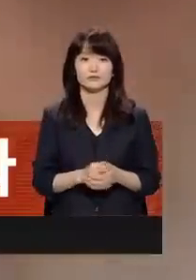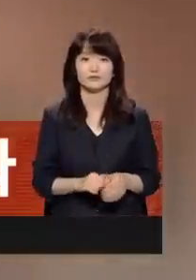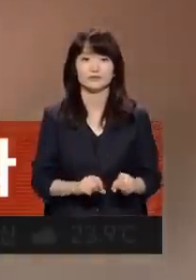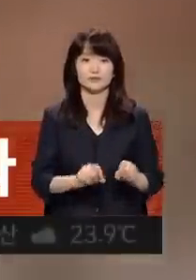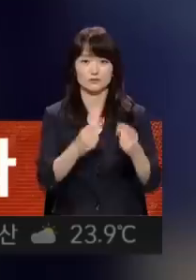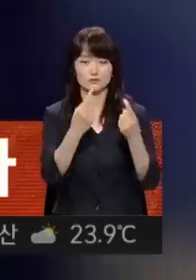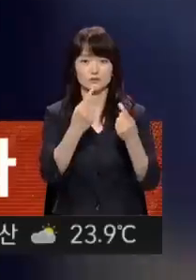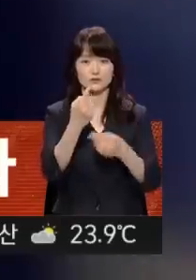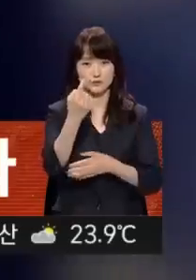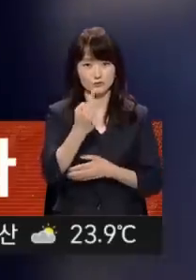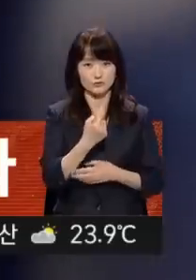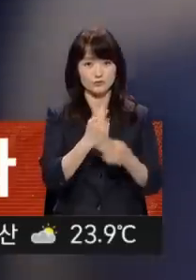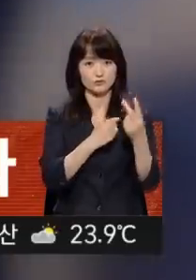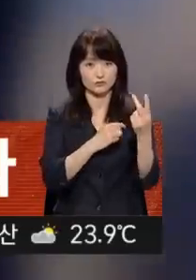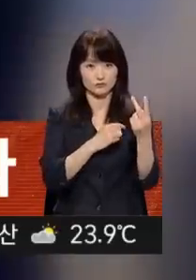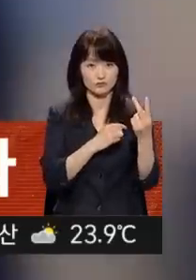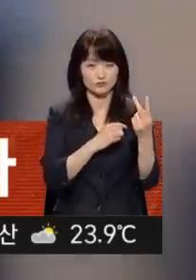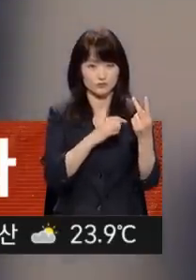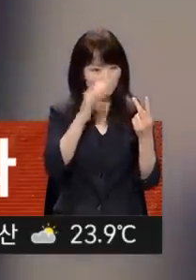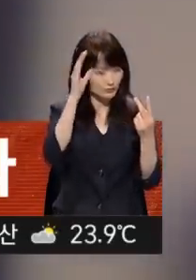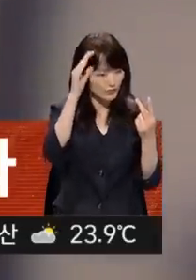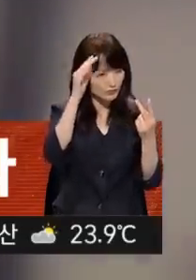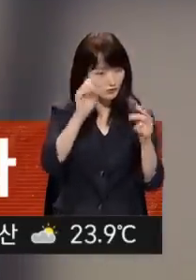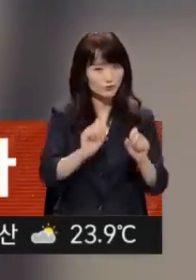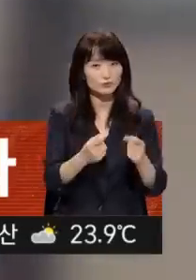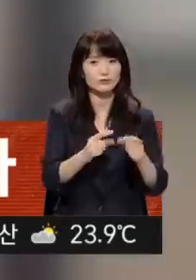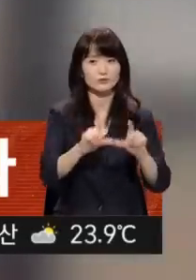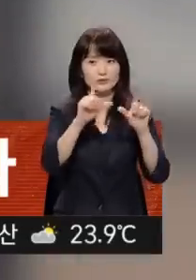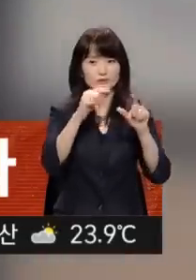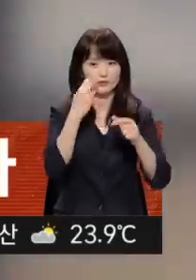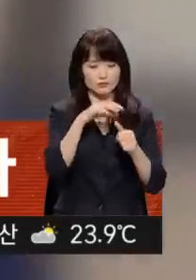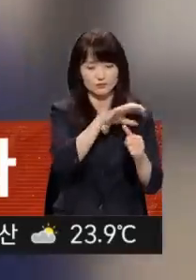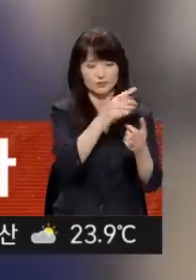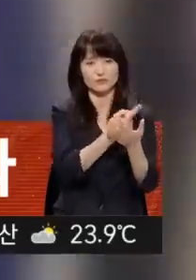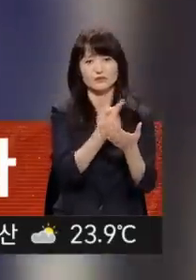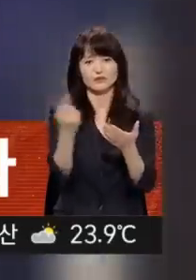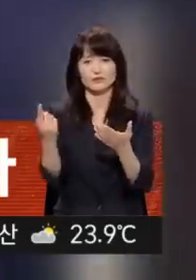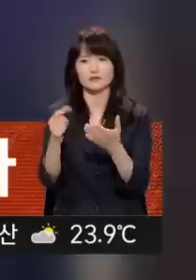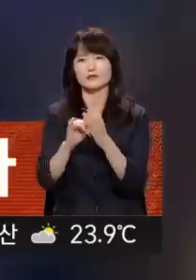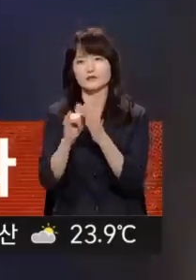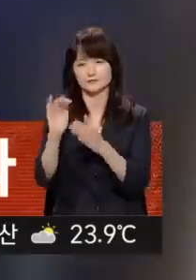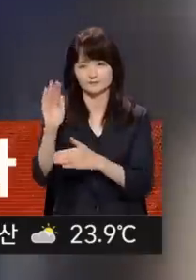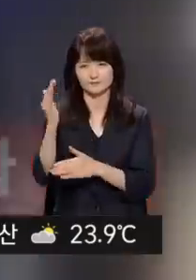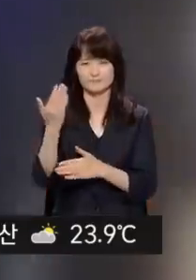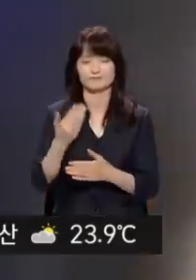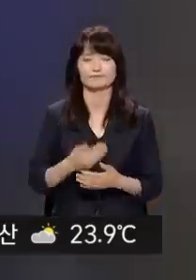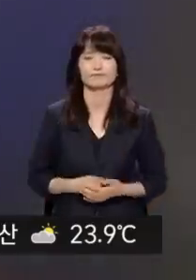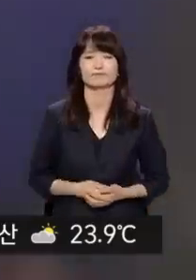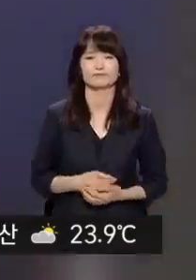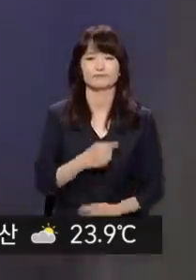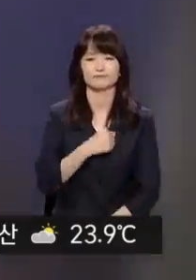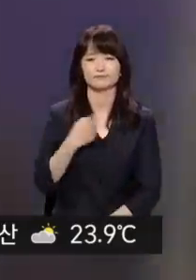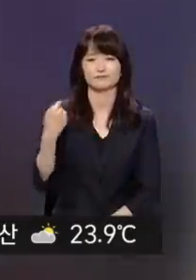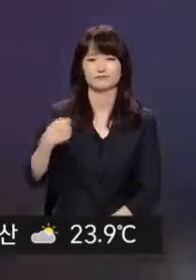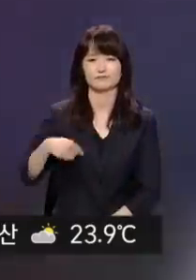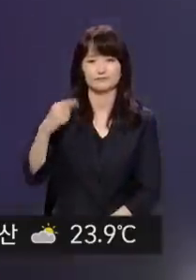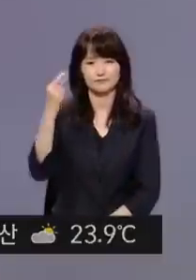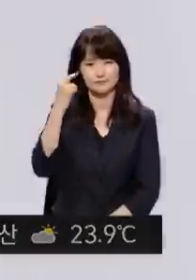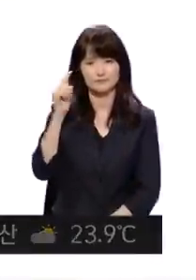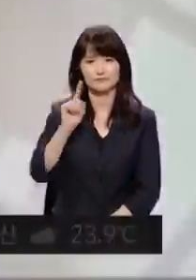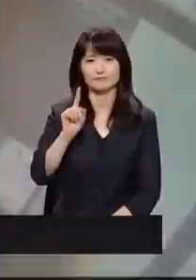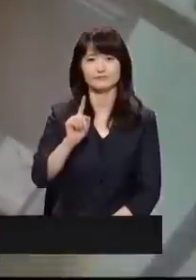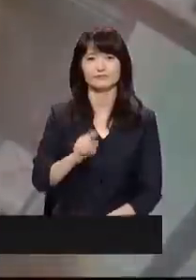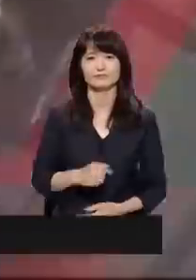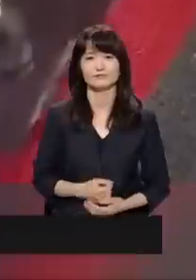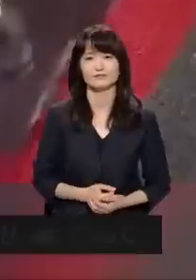이곳에 왔던이 두 친구는 같은 날 보고서를 나가면서 진정한 가족이 됐다고 합니다 자 다음은 중국으로 가보시죠